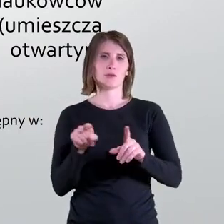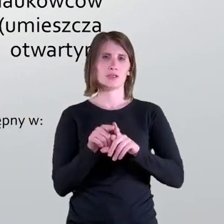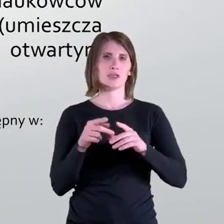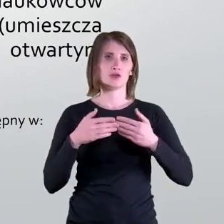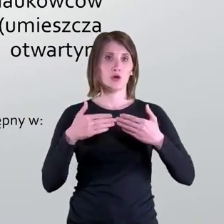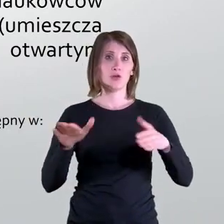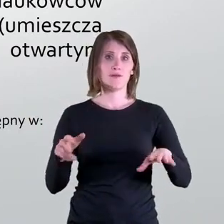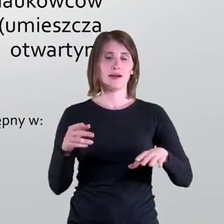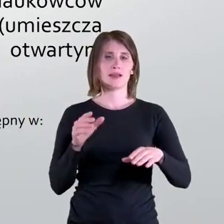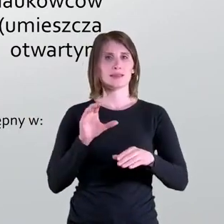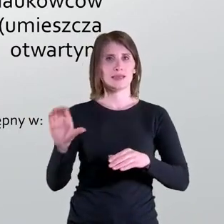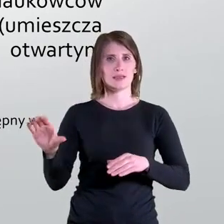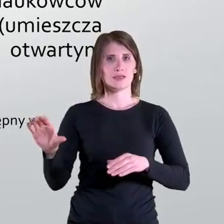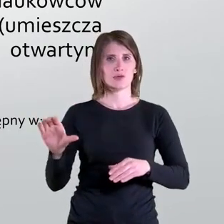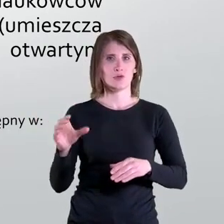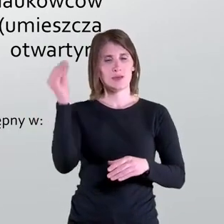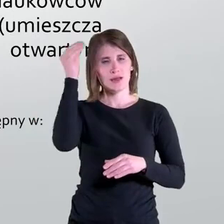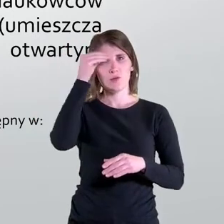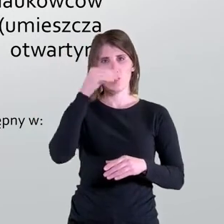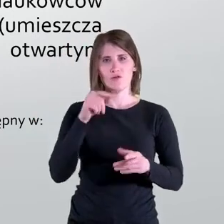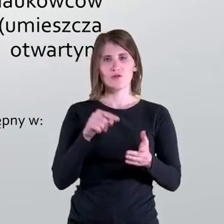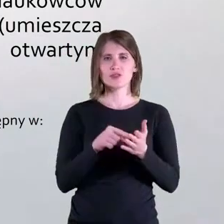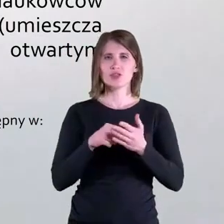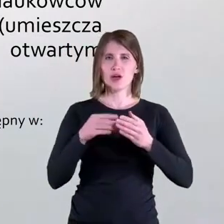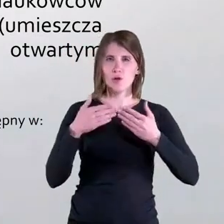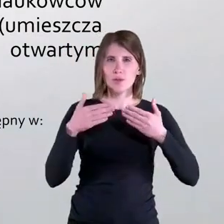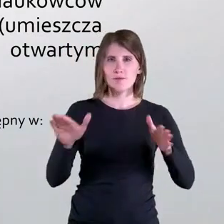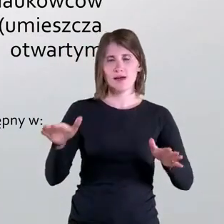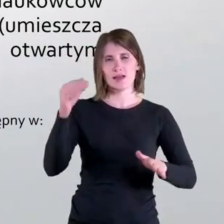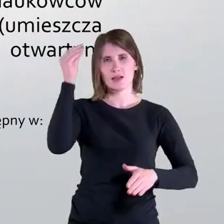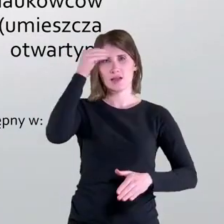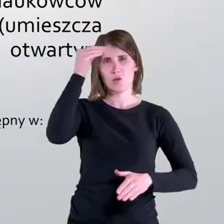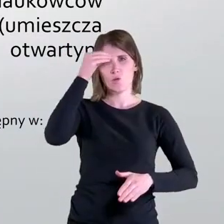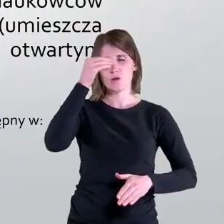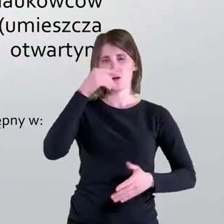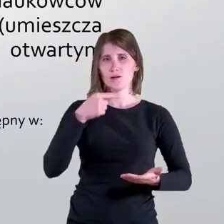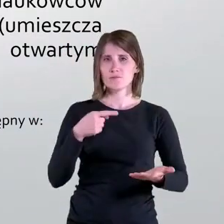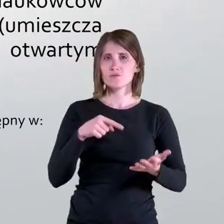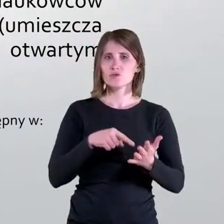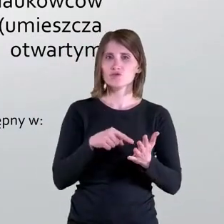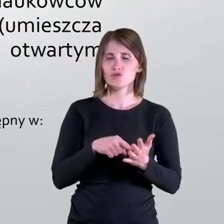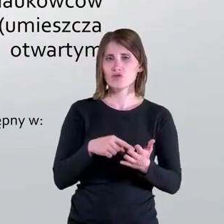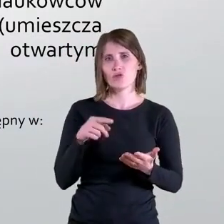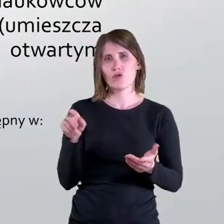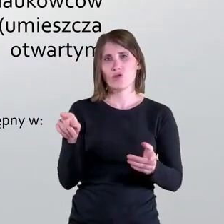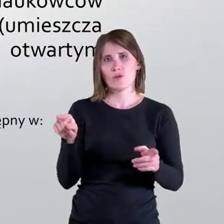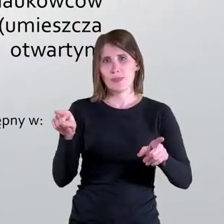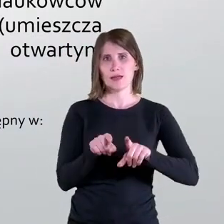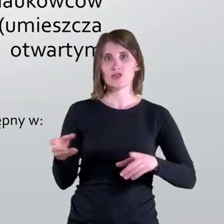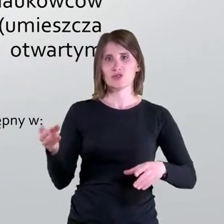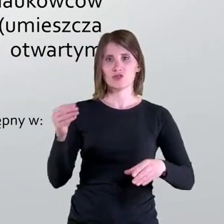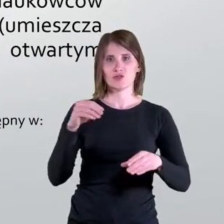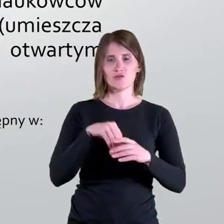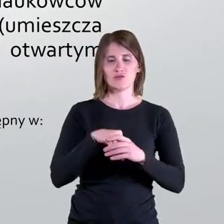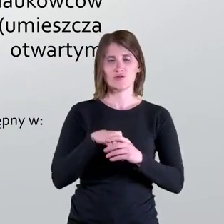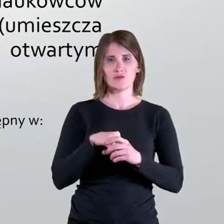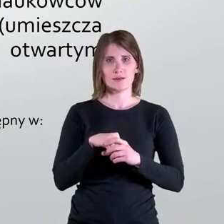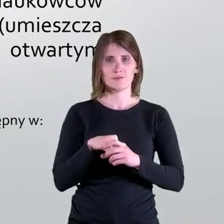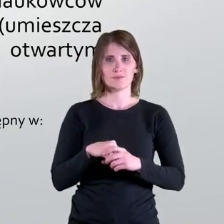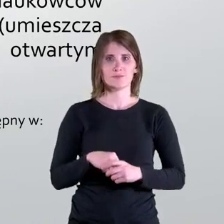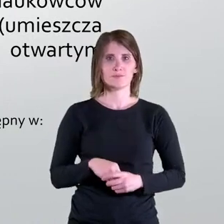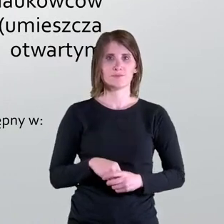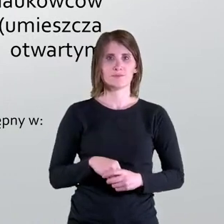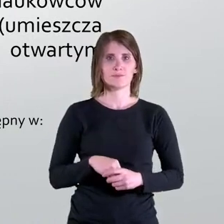zasobów naukowym więc właśnie te kwestie otwartej nauki również mieszczą jesteś klasie